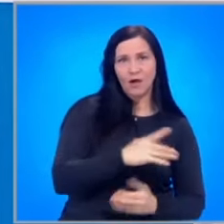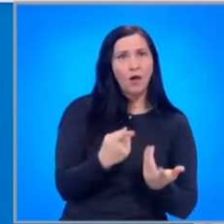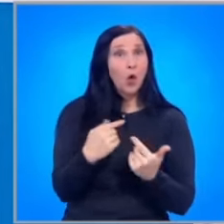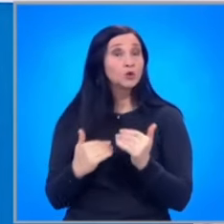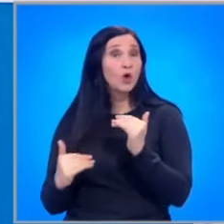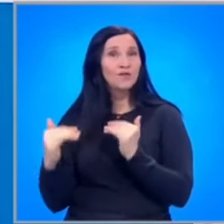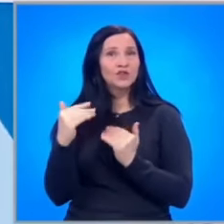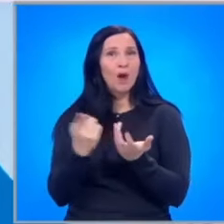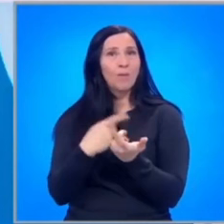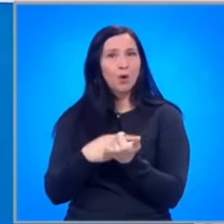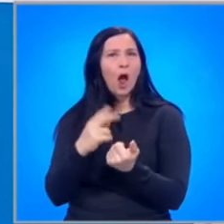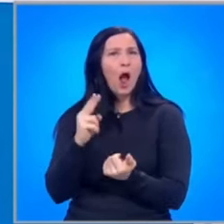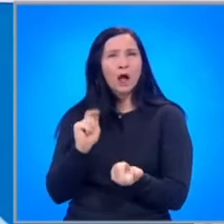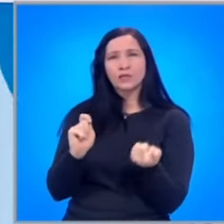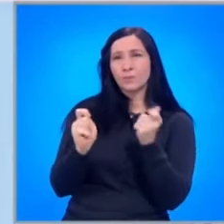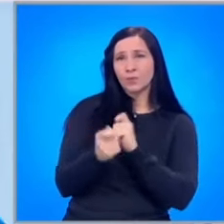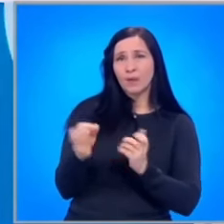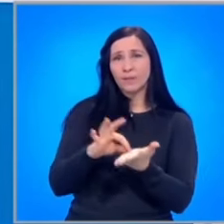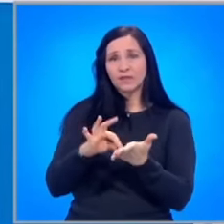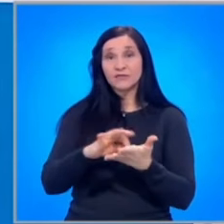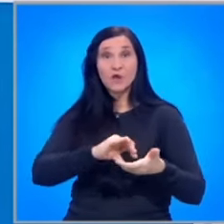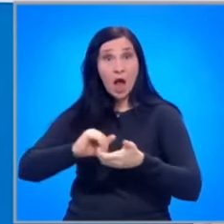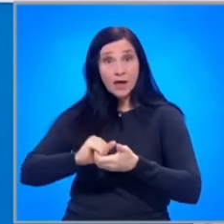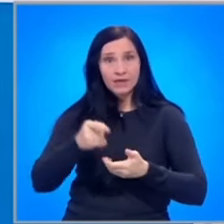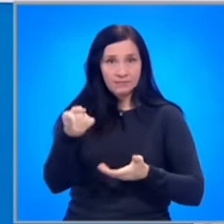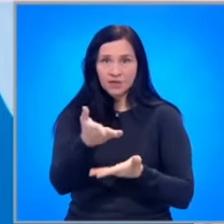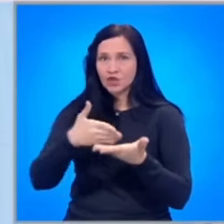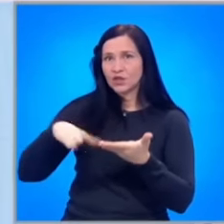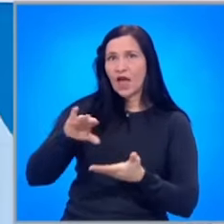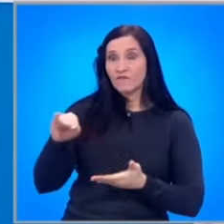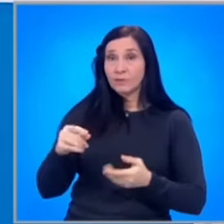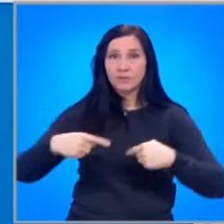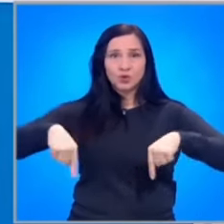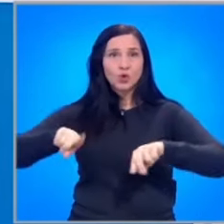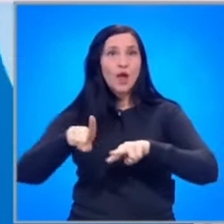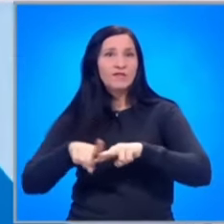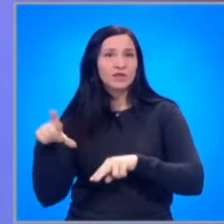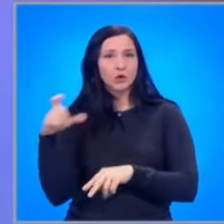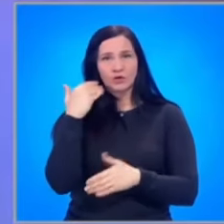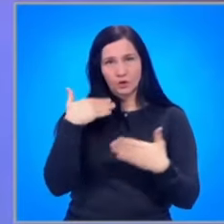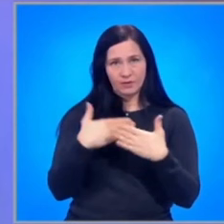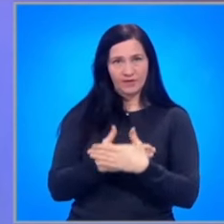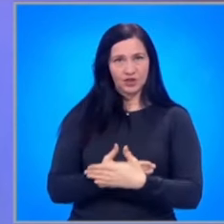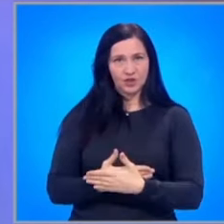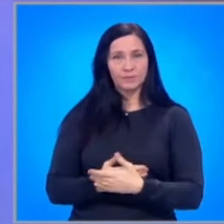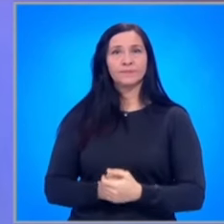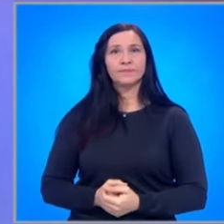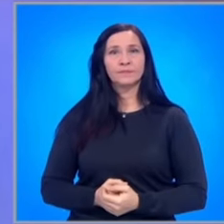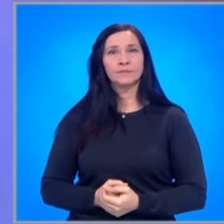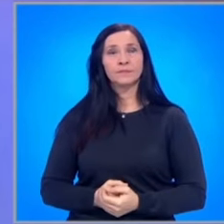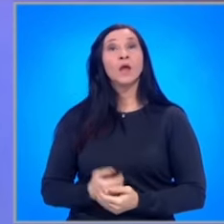се увеличава числеността им и как се промени присъствието на Алианса в тази част на Европа? В студиото ни е Ива Стойкова. Добър вечер, Ива. Добър